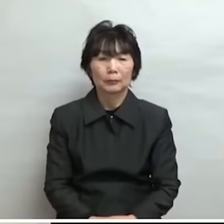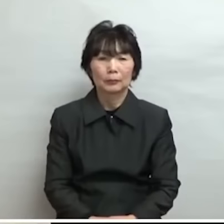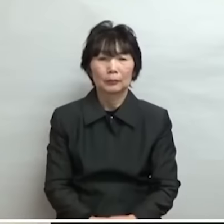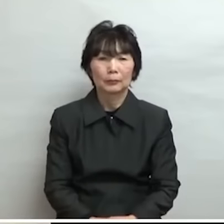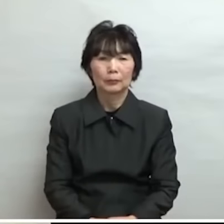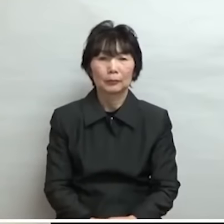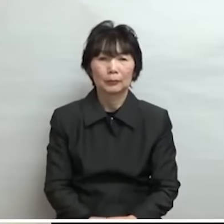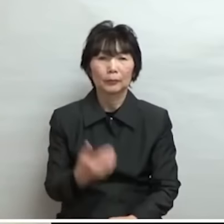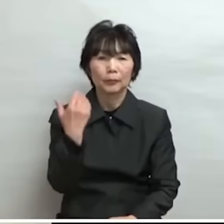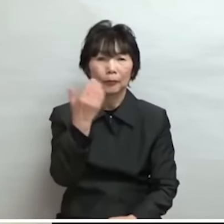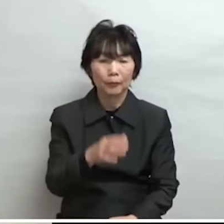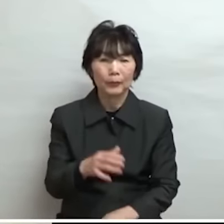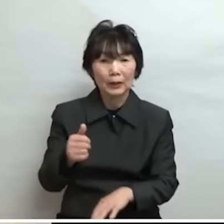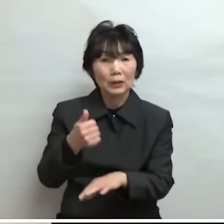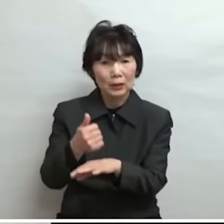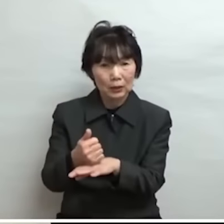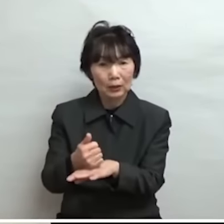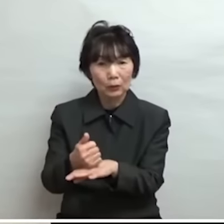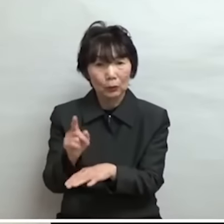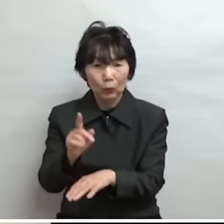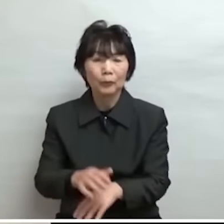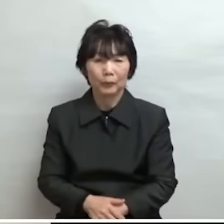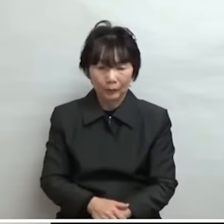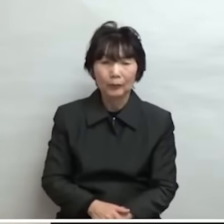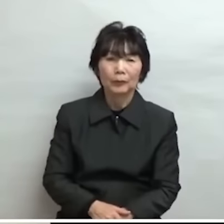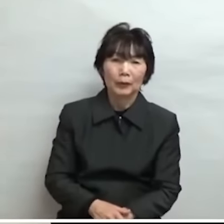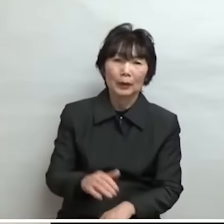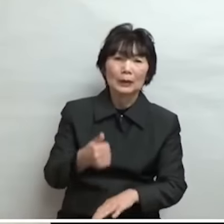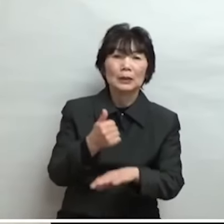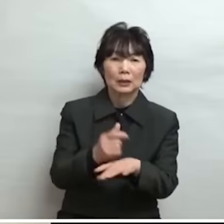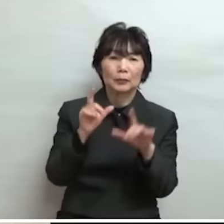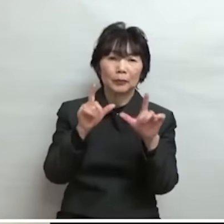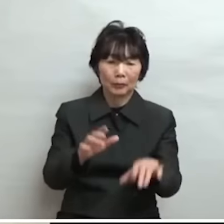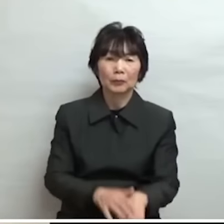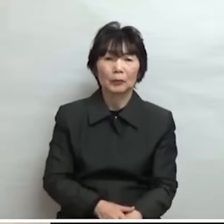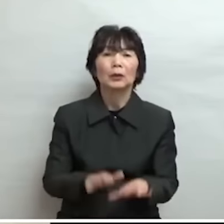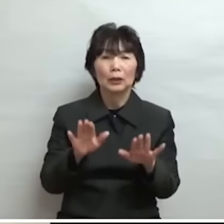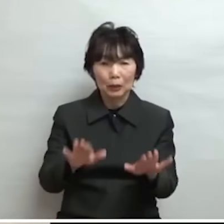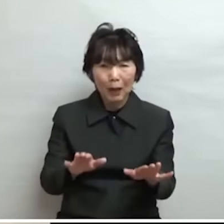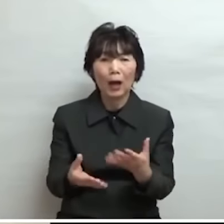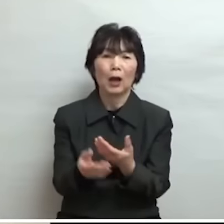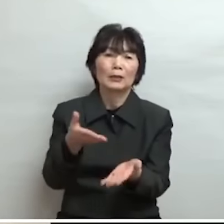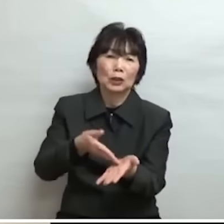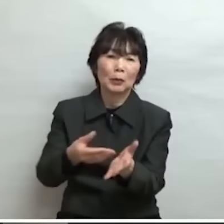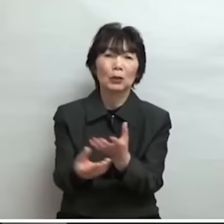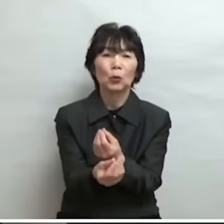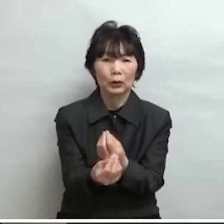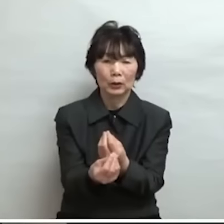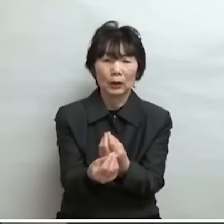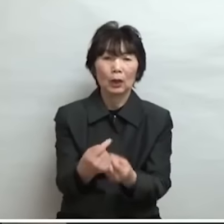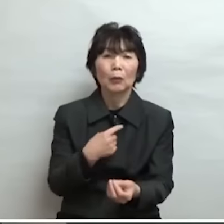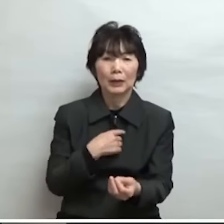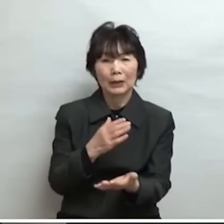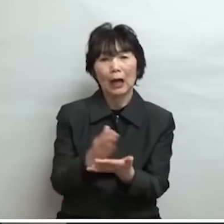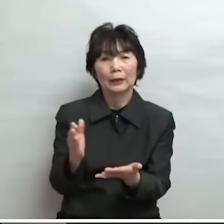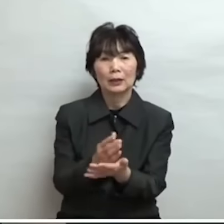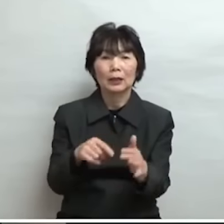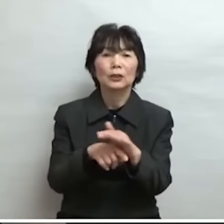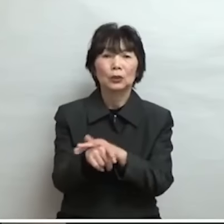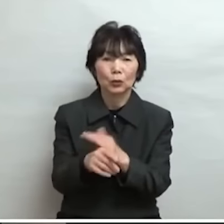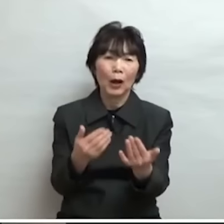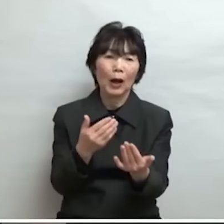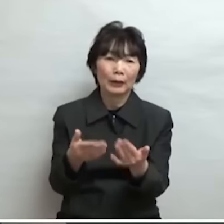知事も特になんかコメントがあれば、 はい、今の説明が一番合理的ですし、なんて言うんでしょうか、我々が判断した理由を非常